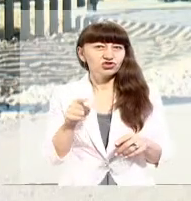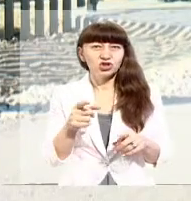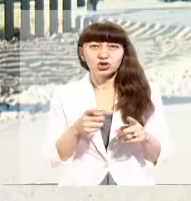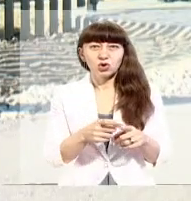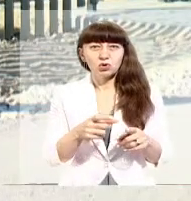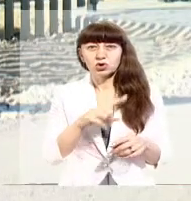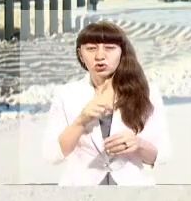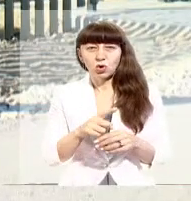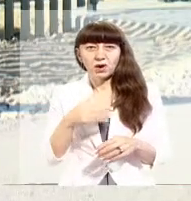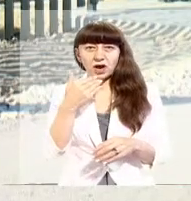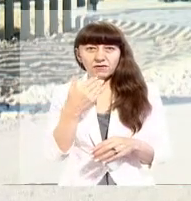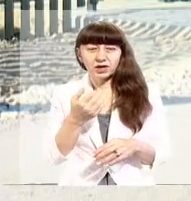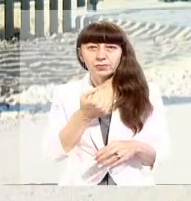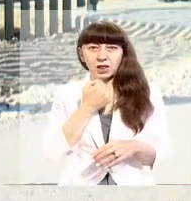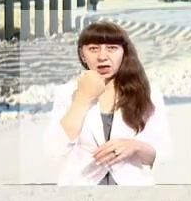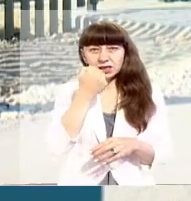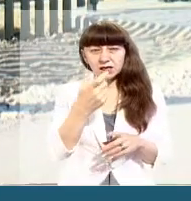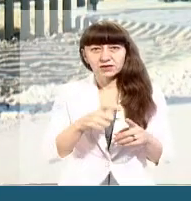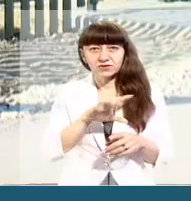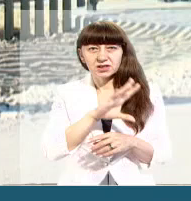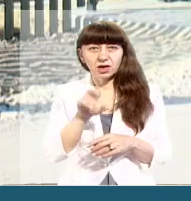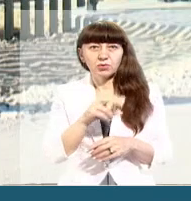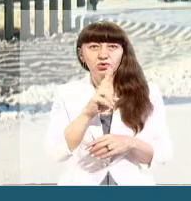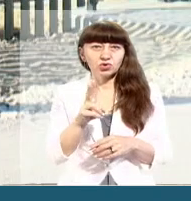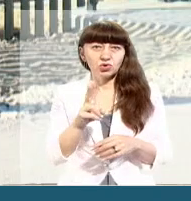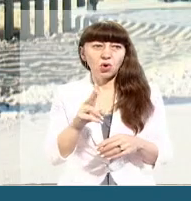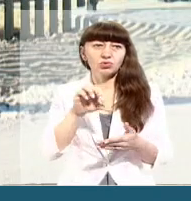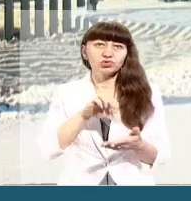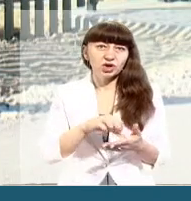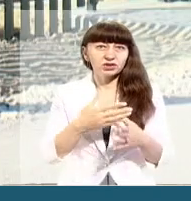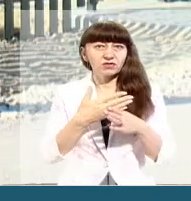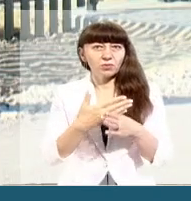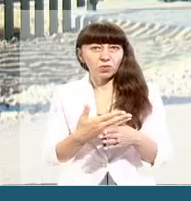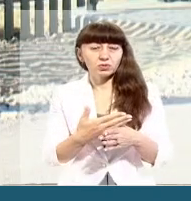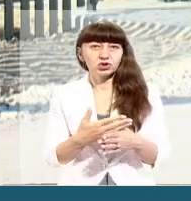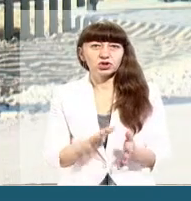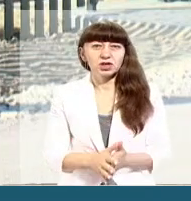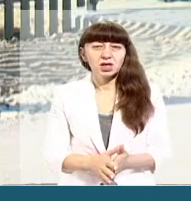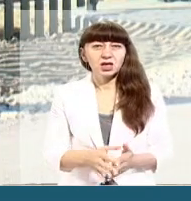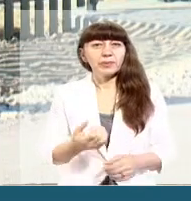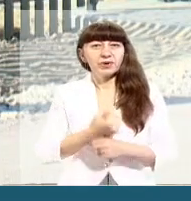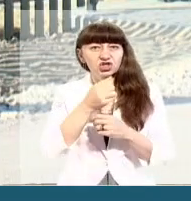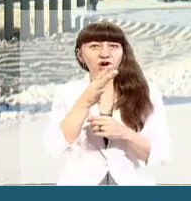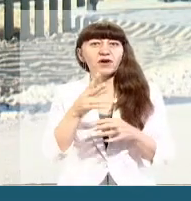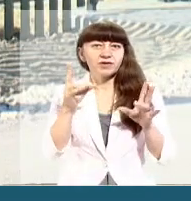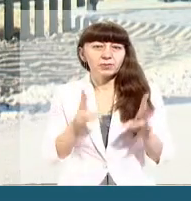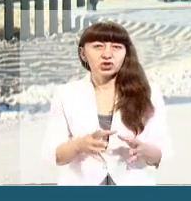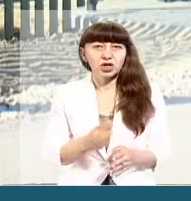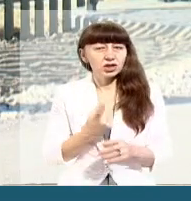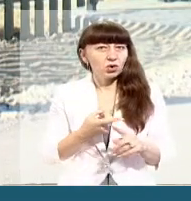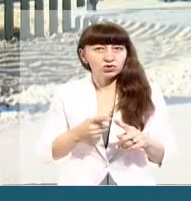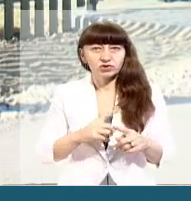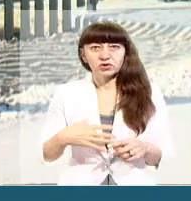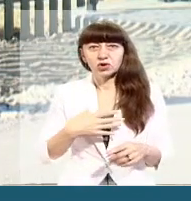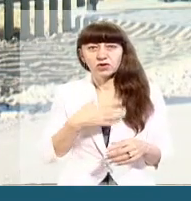чтобы выразить все те чувства признательности всем-всем, кто не остался без участия к нашей беде. Это дорогого стоит знать, что в своей